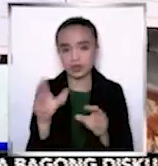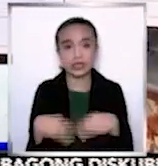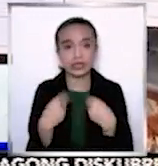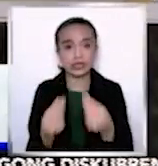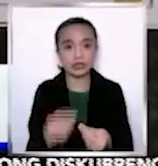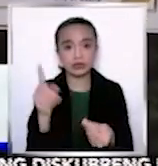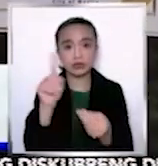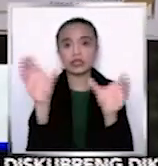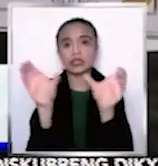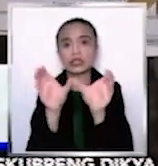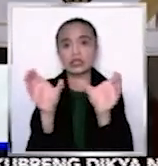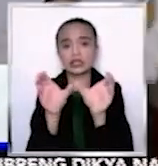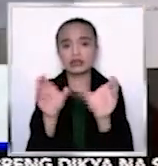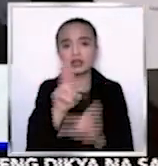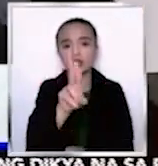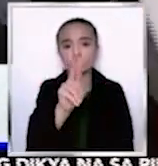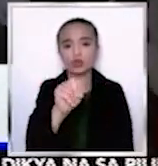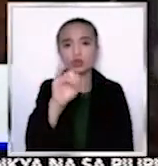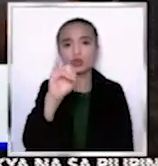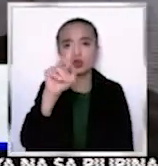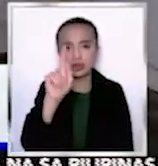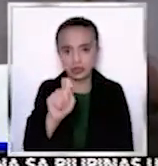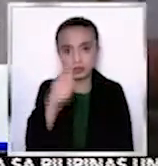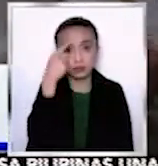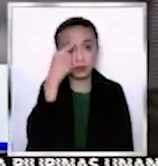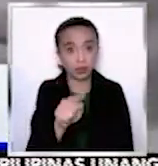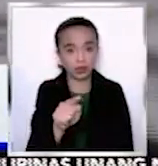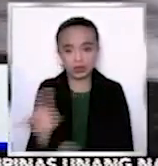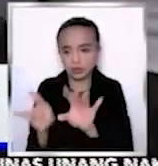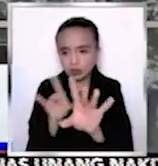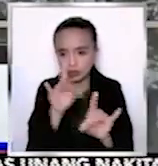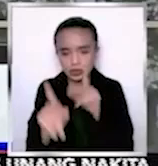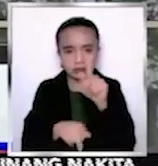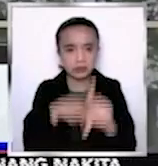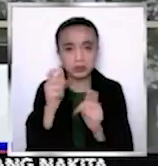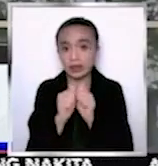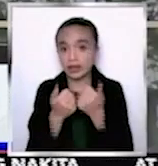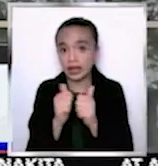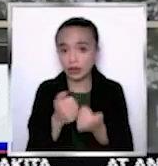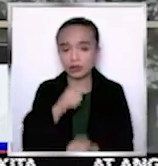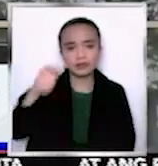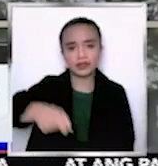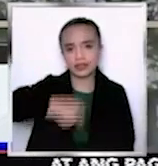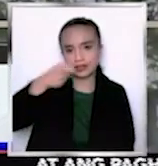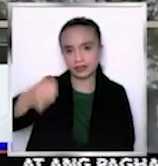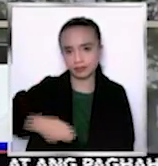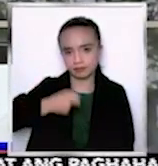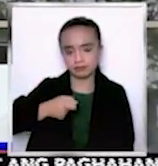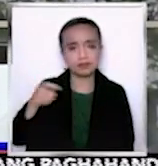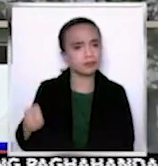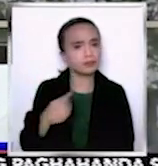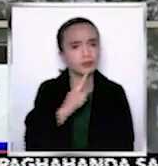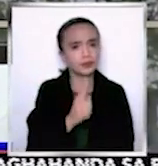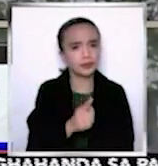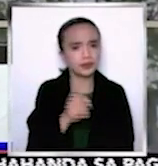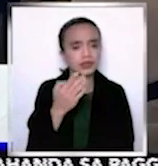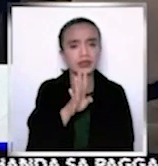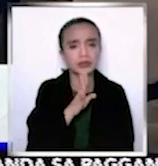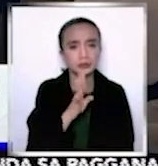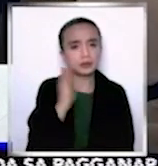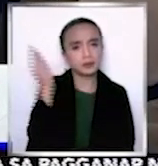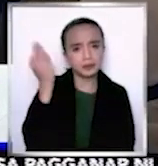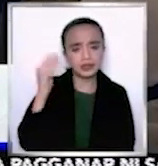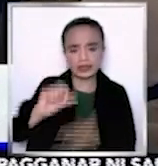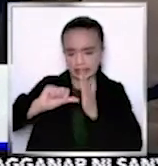Unit Assignment sa mga residenteng napili sa pamamagitan ng raffle. Sa kanyang speech, binigyang diin ni Moreno ang